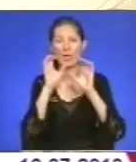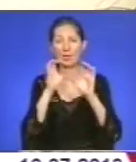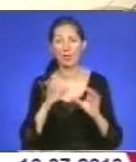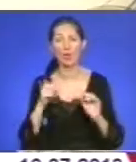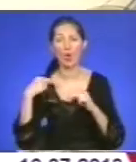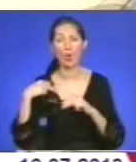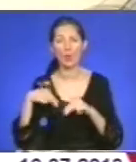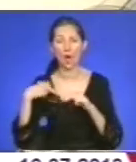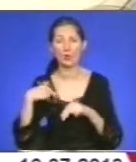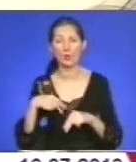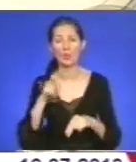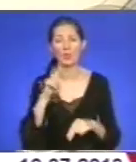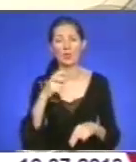працю